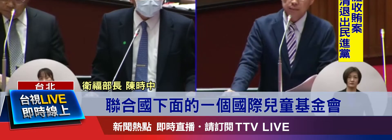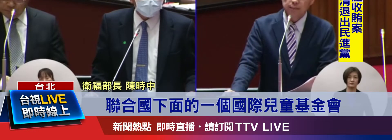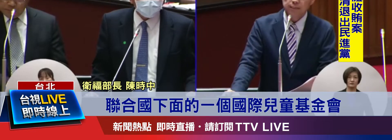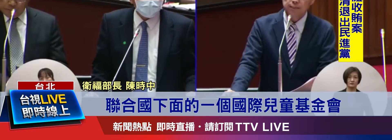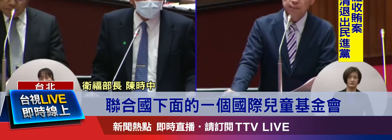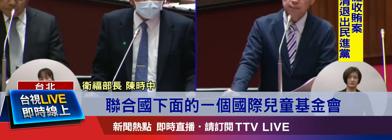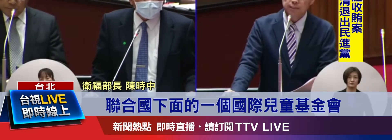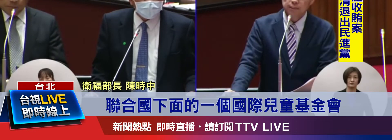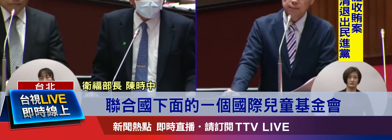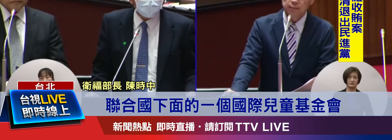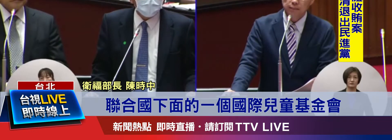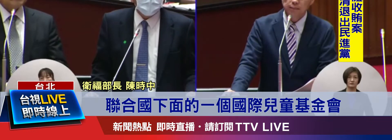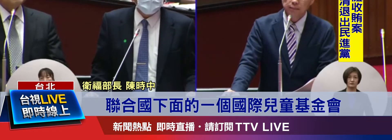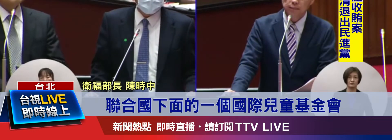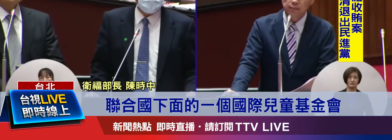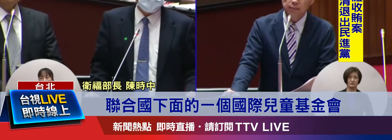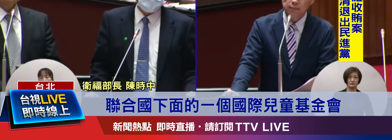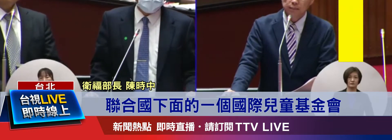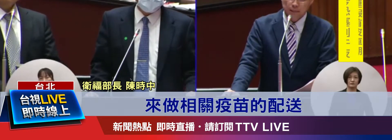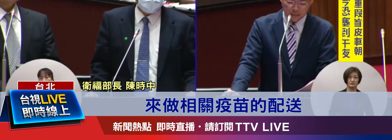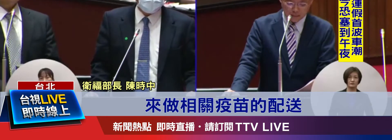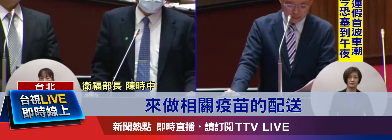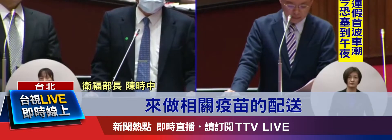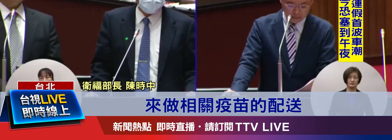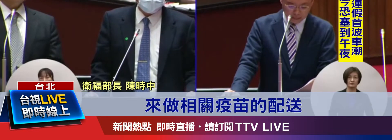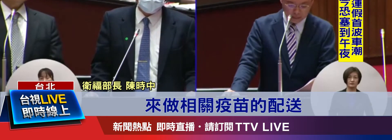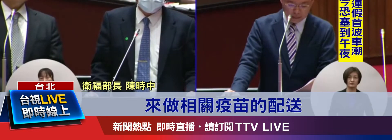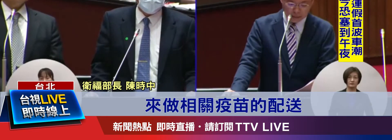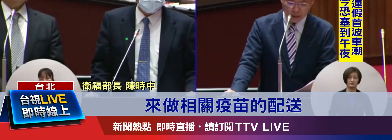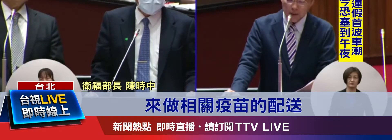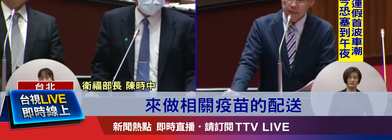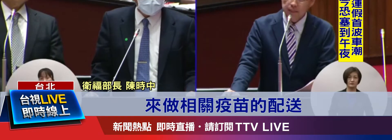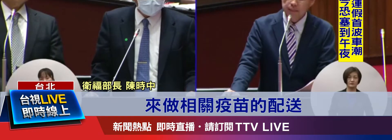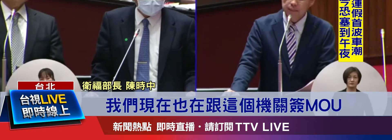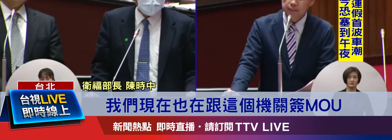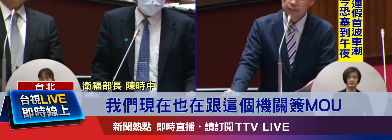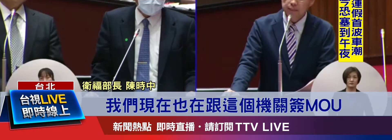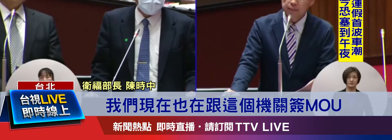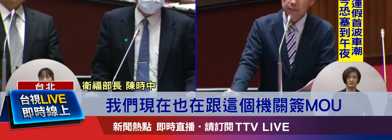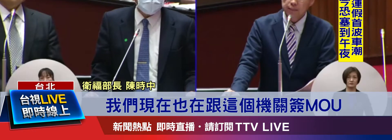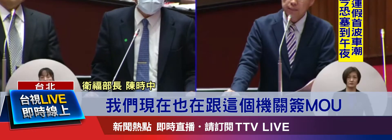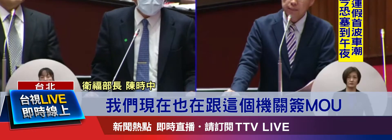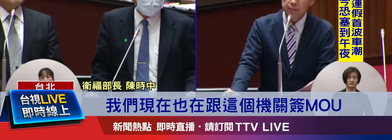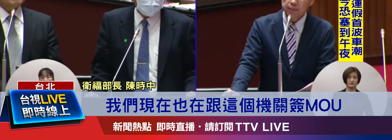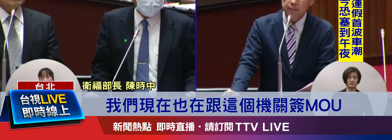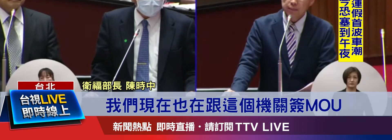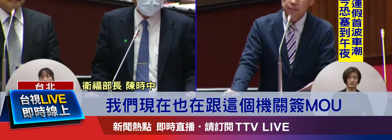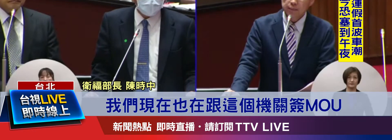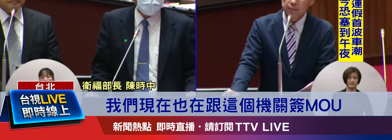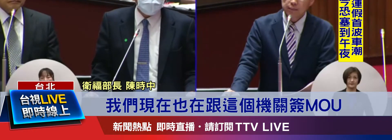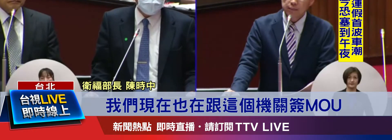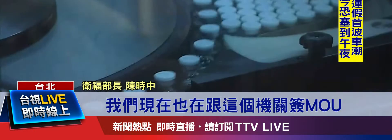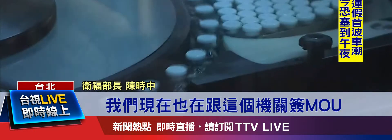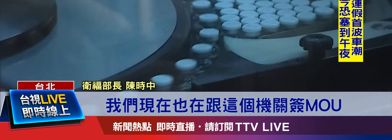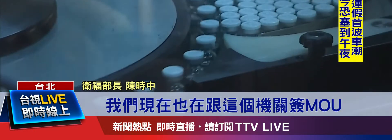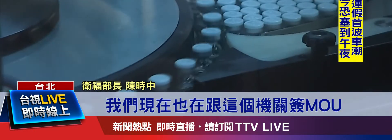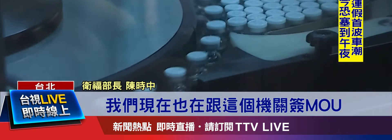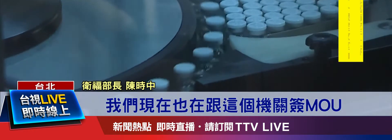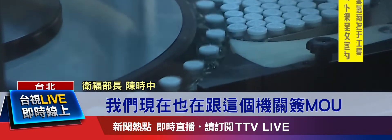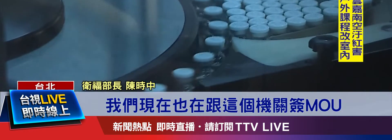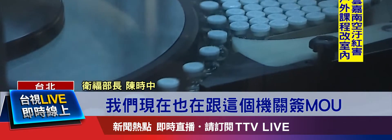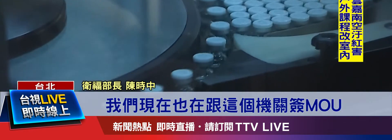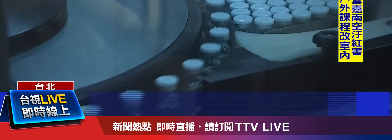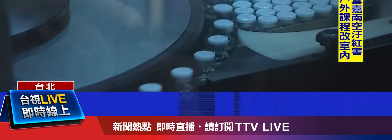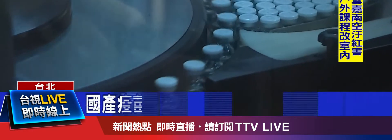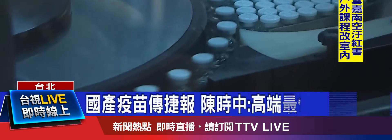面的一个国际儿童基金会来做相关疫苗的配送，那我们现在也在跟这个 UNICEF 在签 MOU。 AZ 疫苗抵